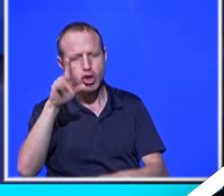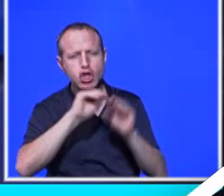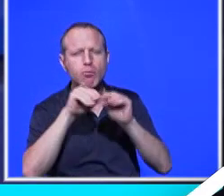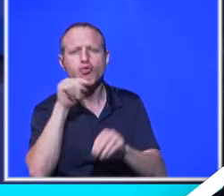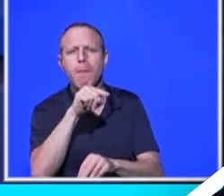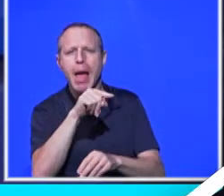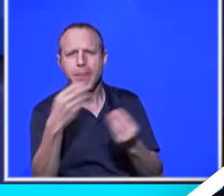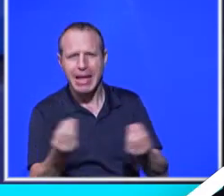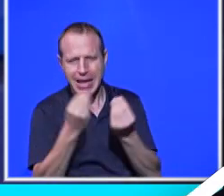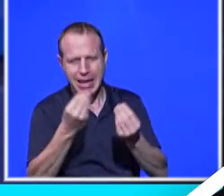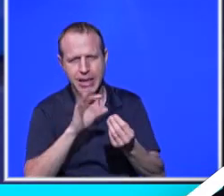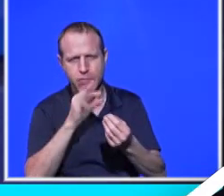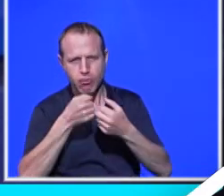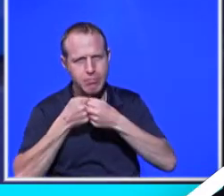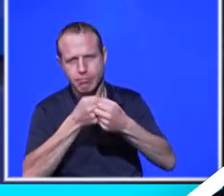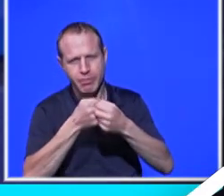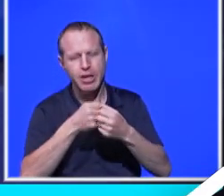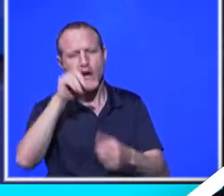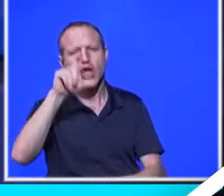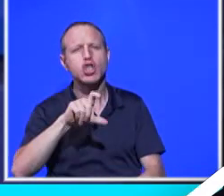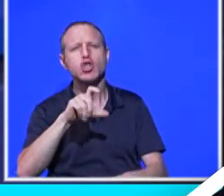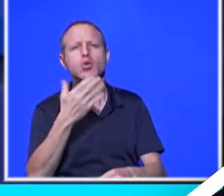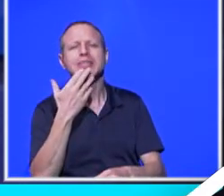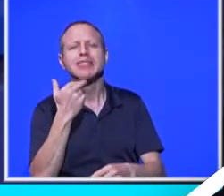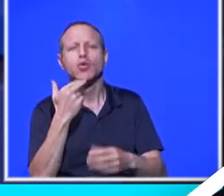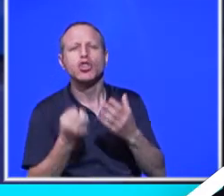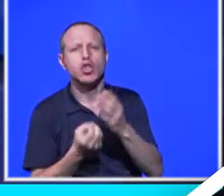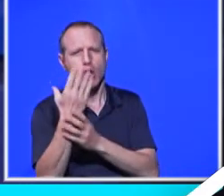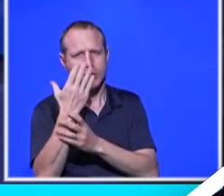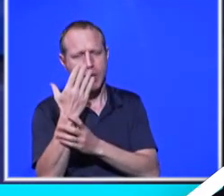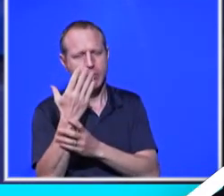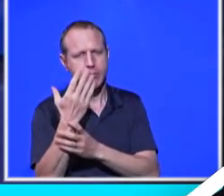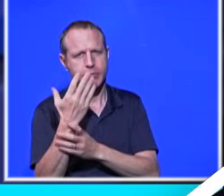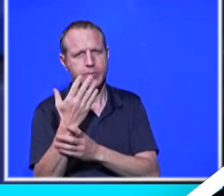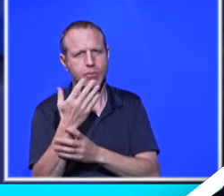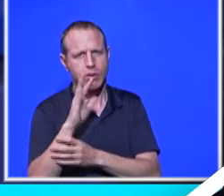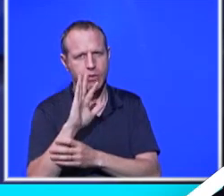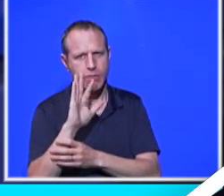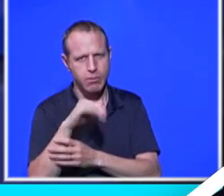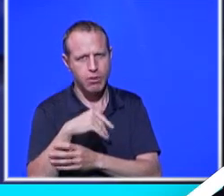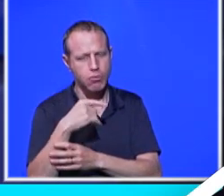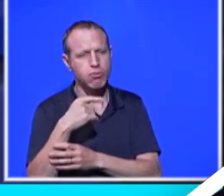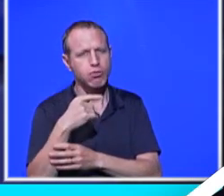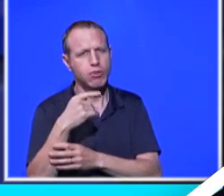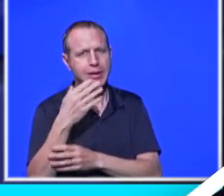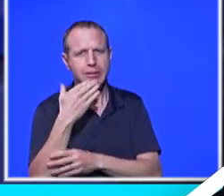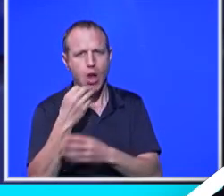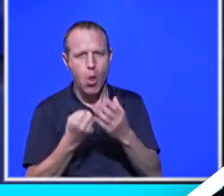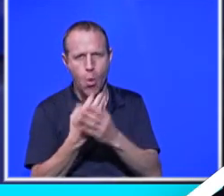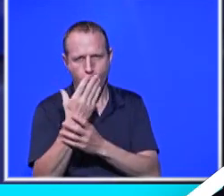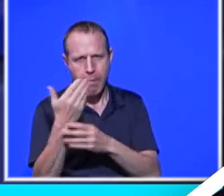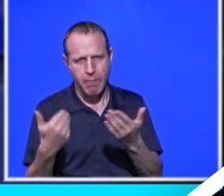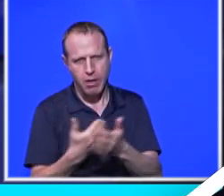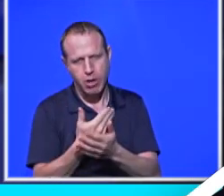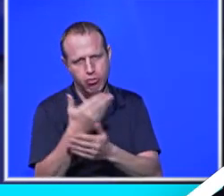את בזמנו, מה שקראו לה הישות הציונית שנוצרה, יש מאין, למרות שלפי דעתי, כאילו פשוט ישראל הוקמה מחדש בתור